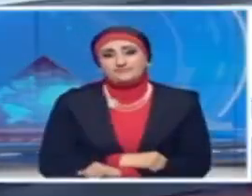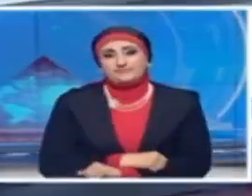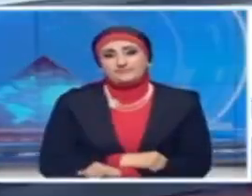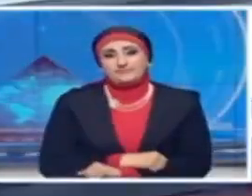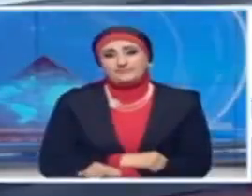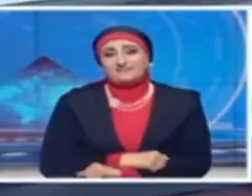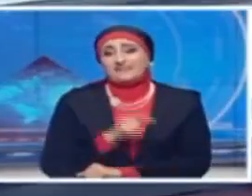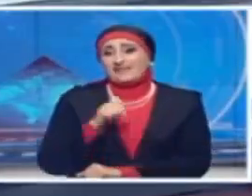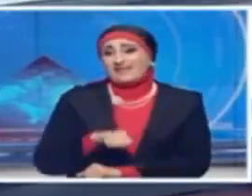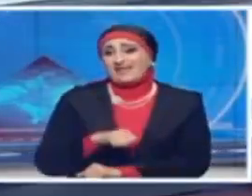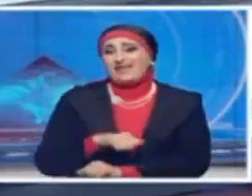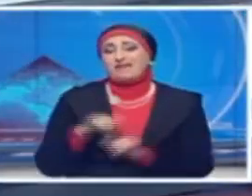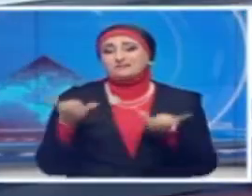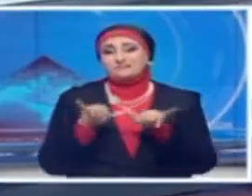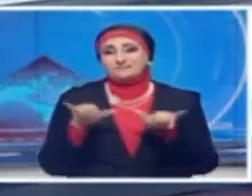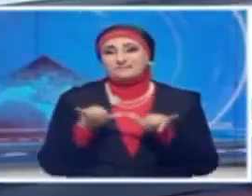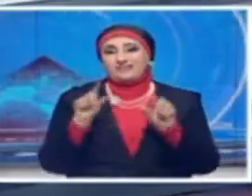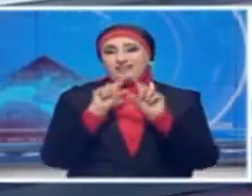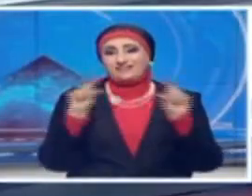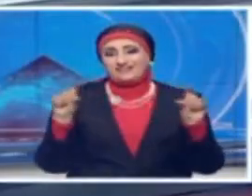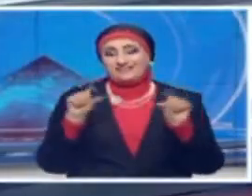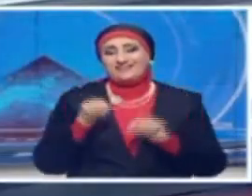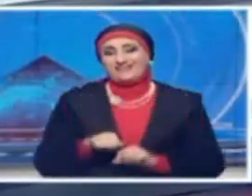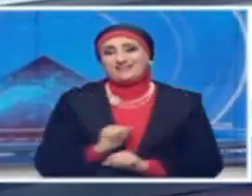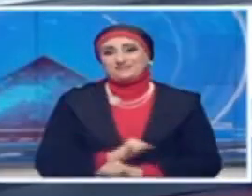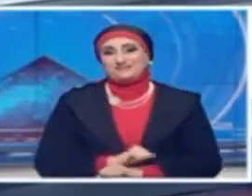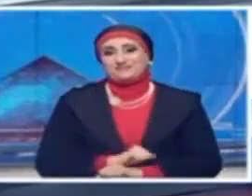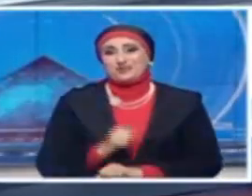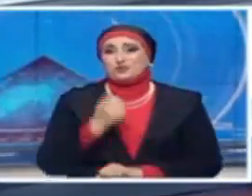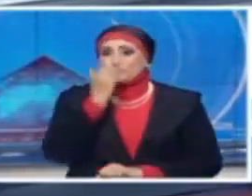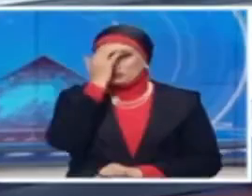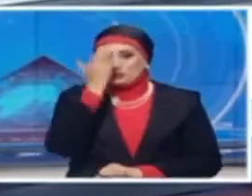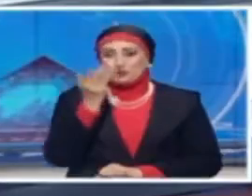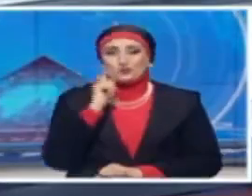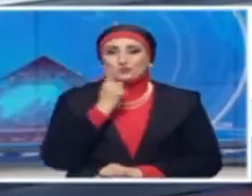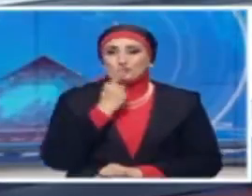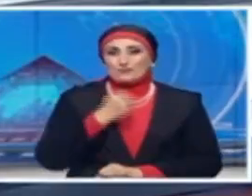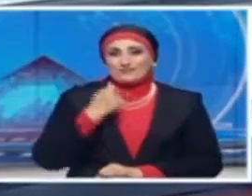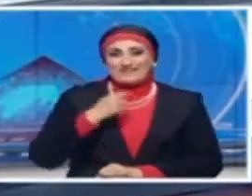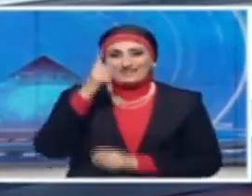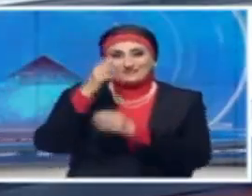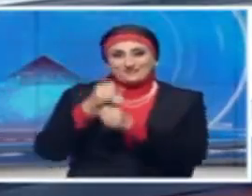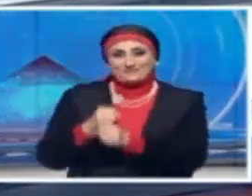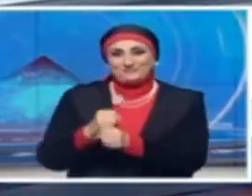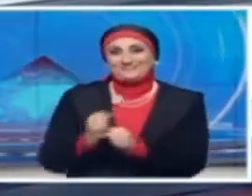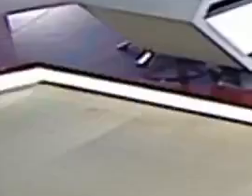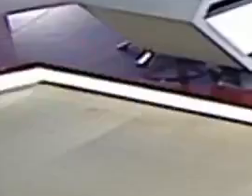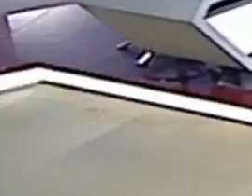مسبير.eg عنواننا الإلكتروني. شكرا وإلى اللقاء. في أمان الله.